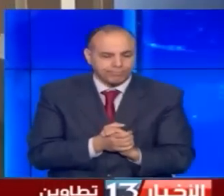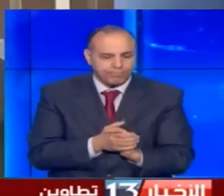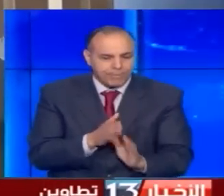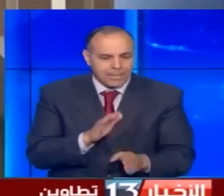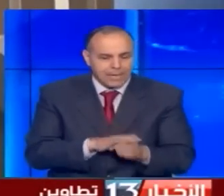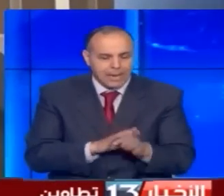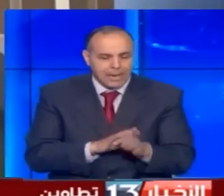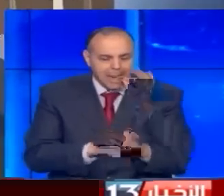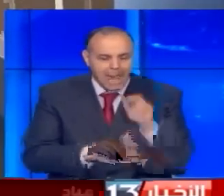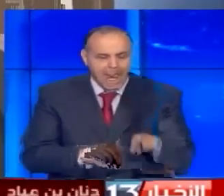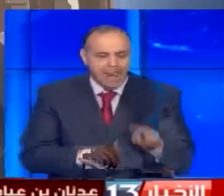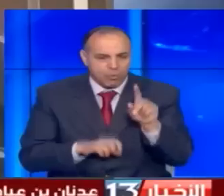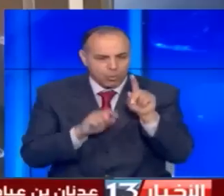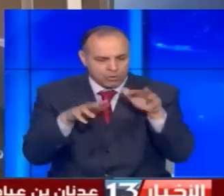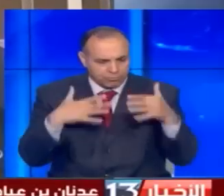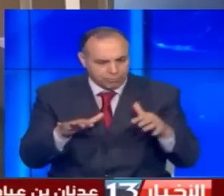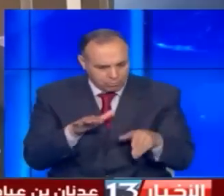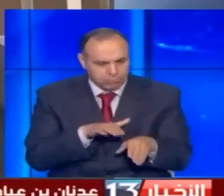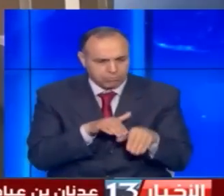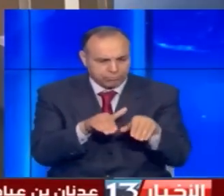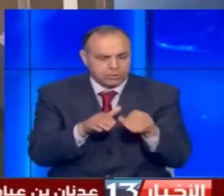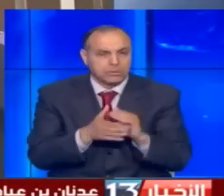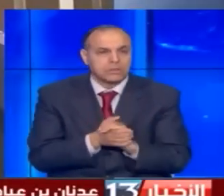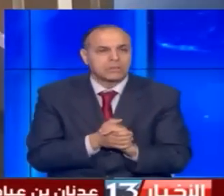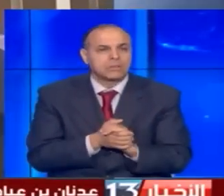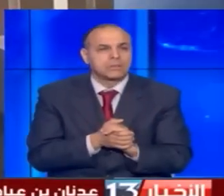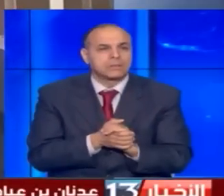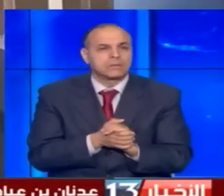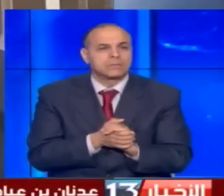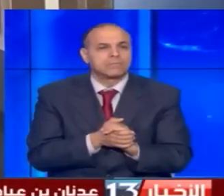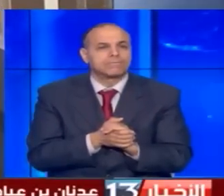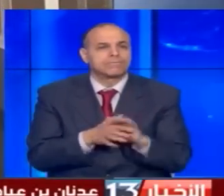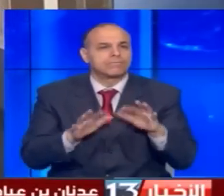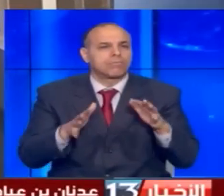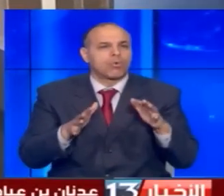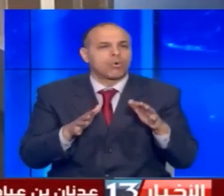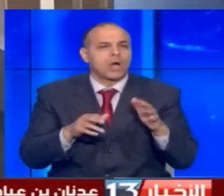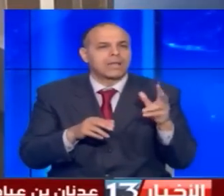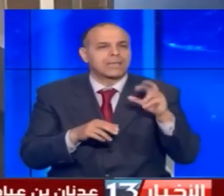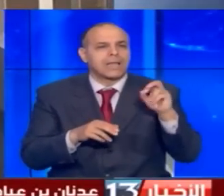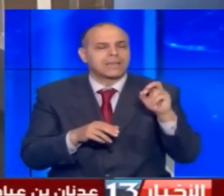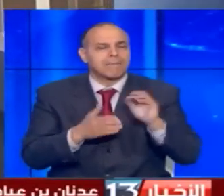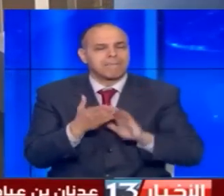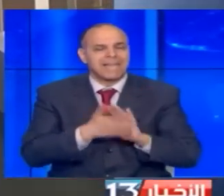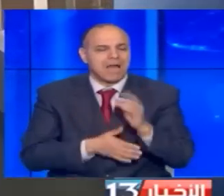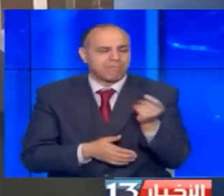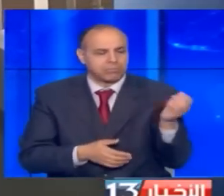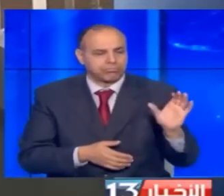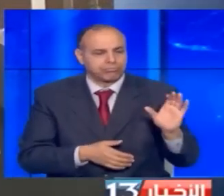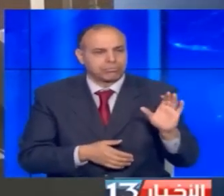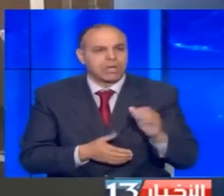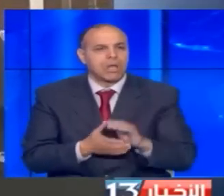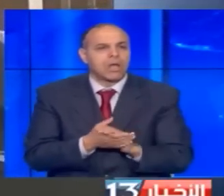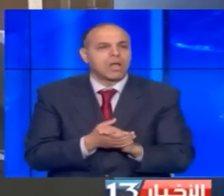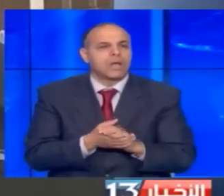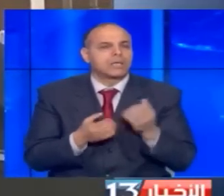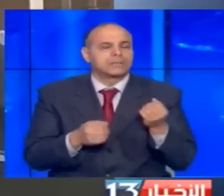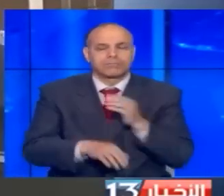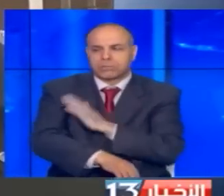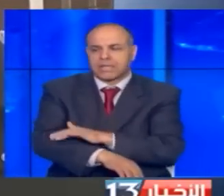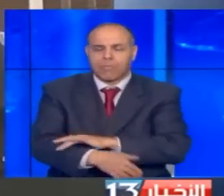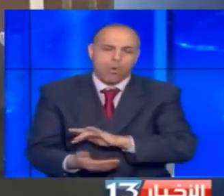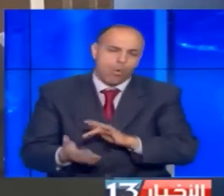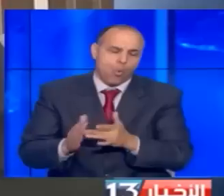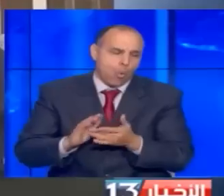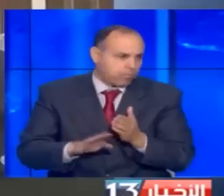ماي 2012 بالتكلفة نتاعو ان شاء الله باش تكون في حدود 30 مليون دينار. الطاقه التشغيليه نتاعو بعد اكتمال